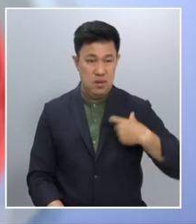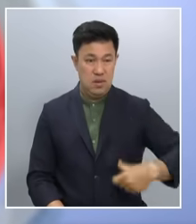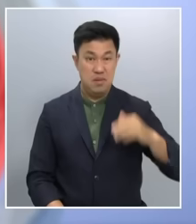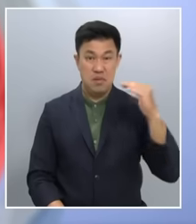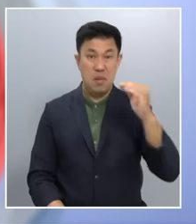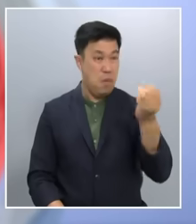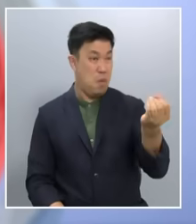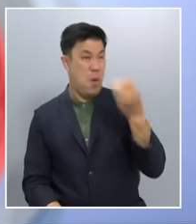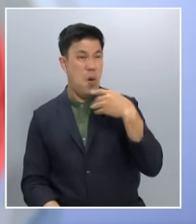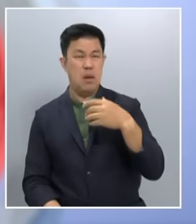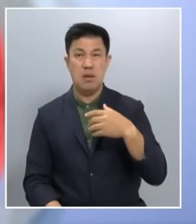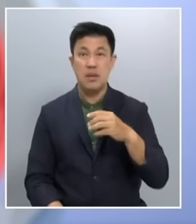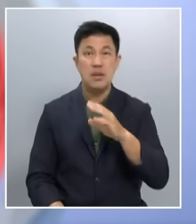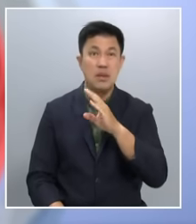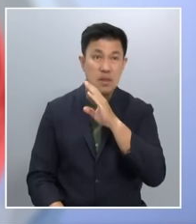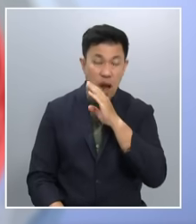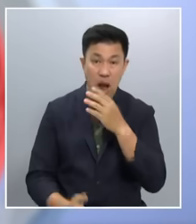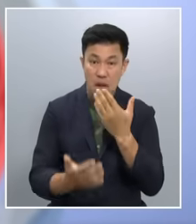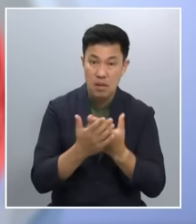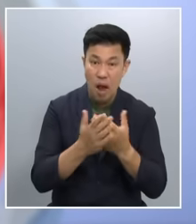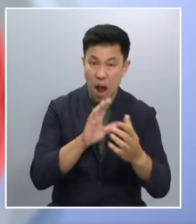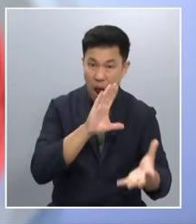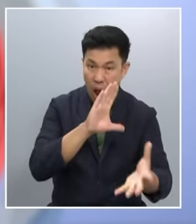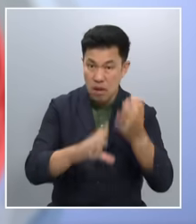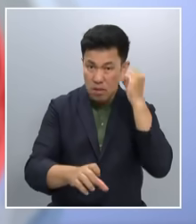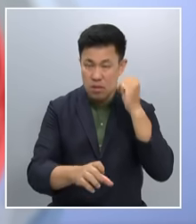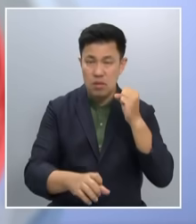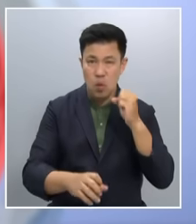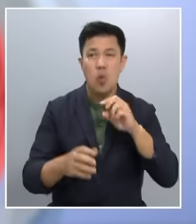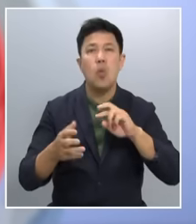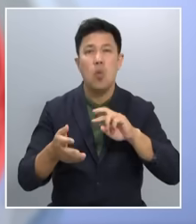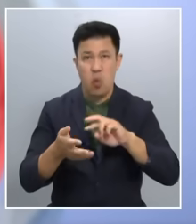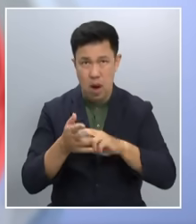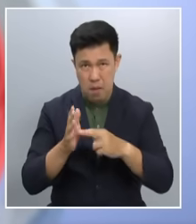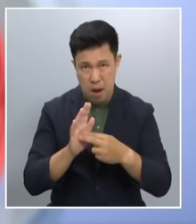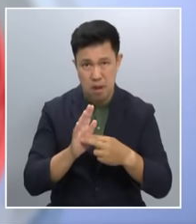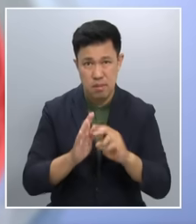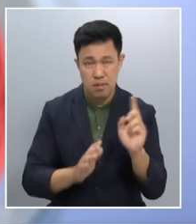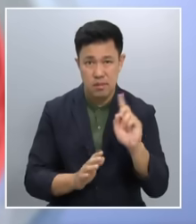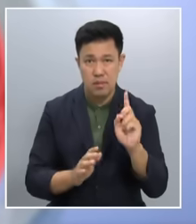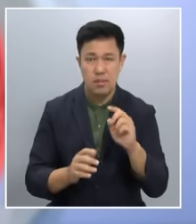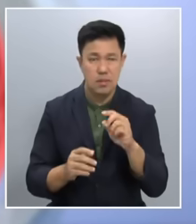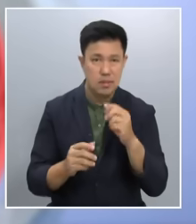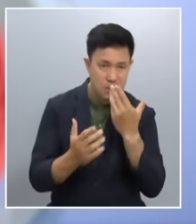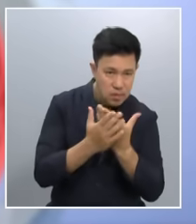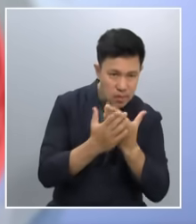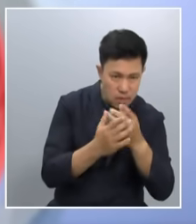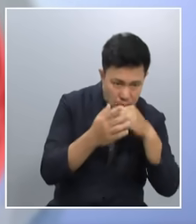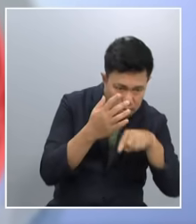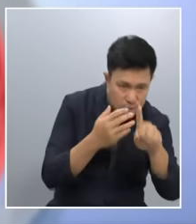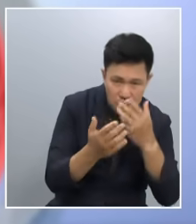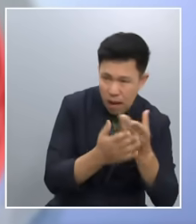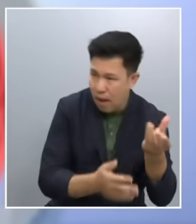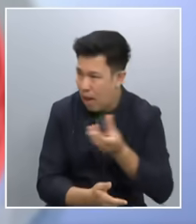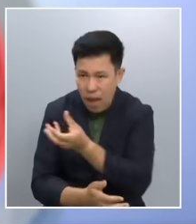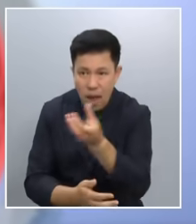าถ้าเอาเงินออกมานั่นหมายความว่าเส้นเงินแล้วเงินไปไหนปุ๊บทีนี้พี่แบ